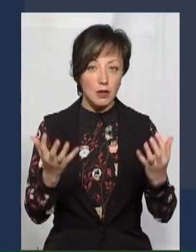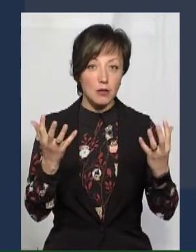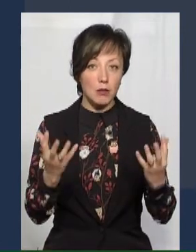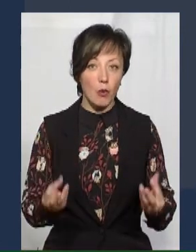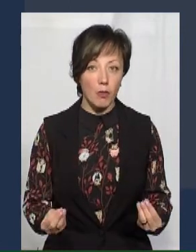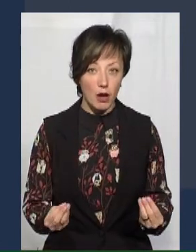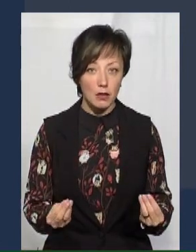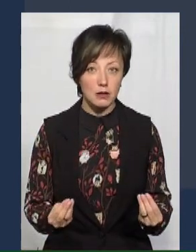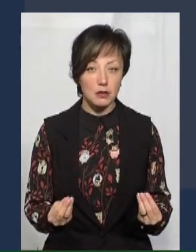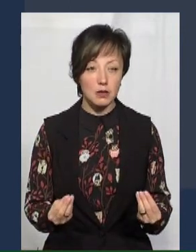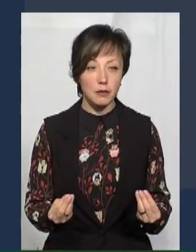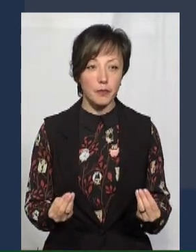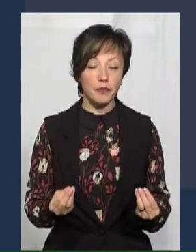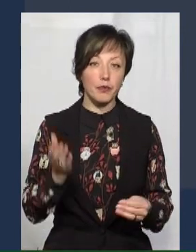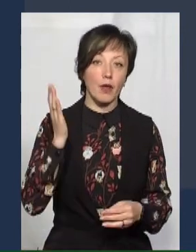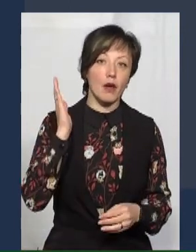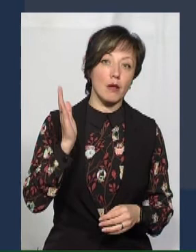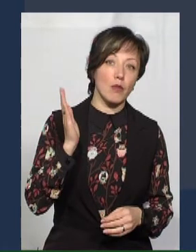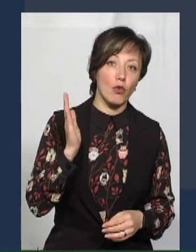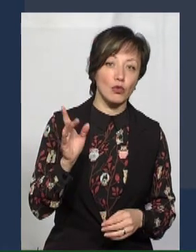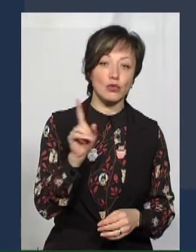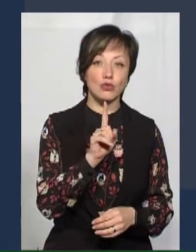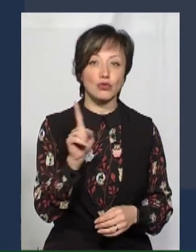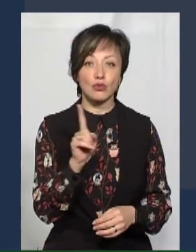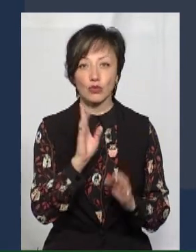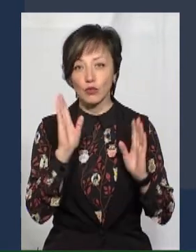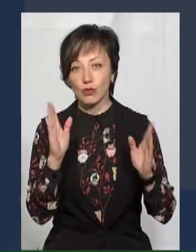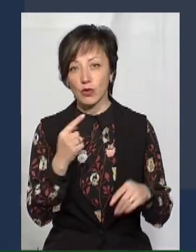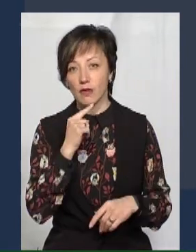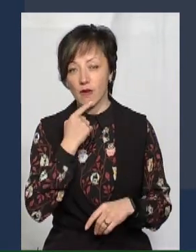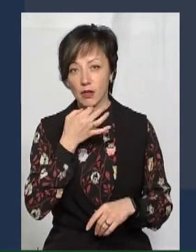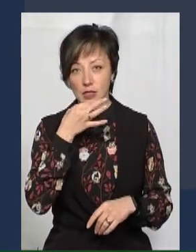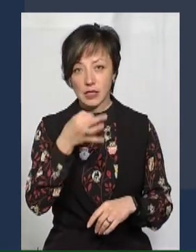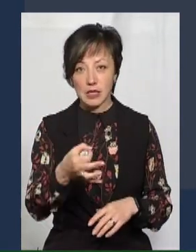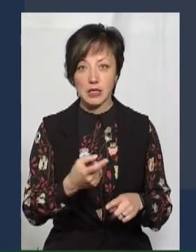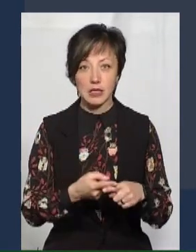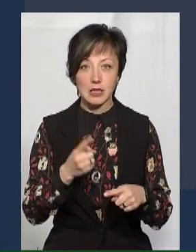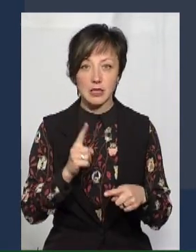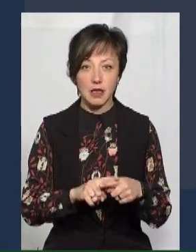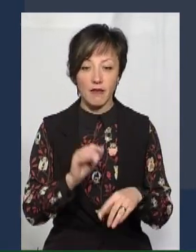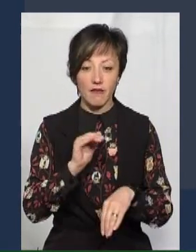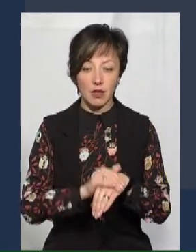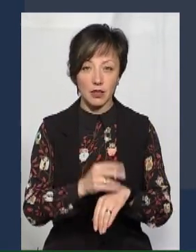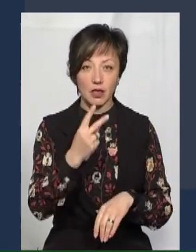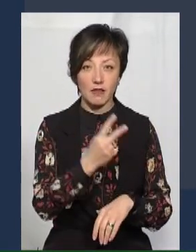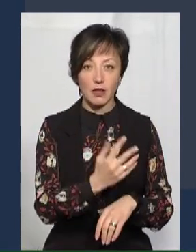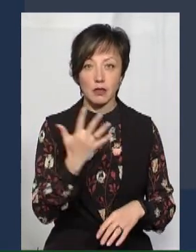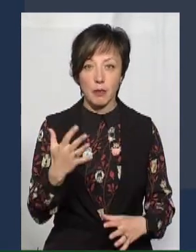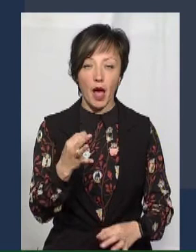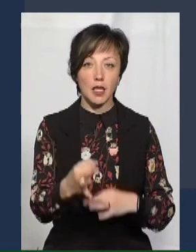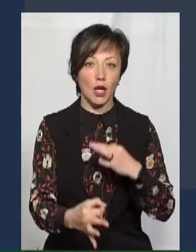говорити, якісь прогнози дуже важко, незважаючи на те, що це вже практично 25-та доба,